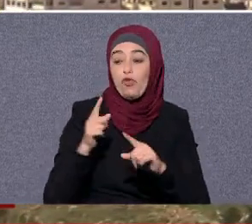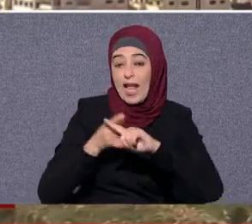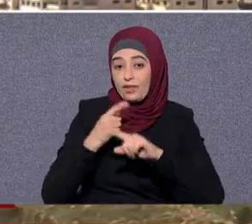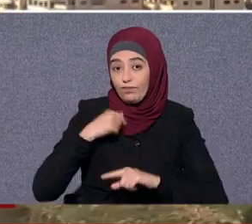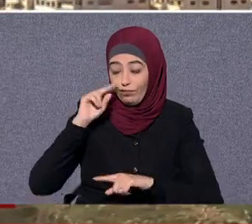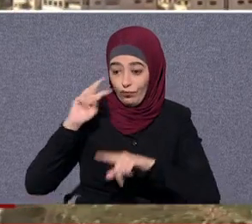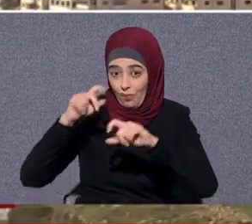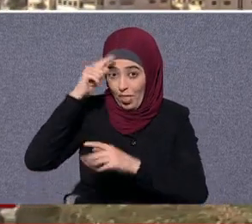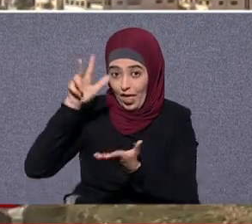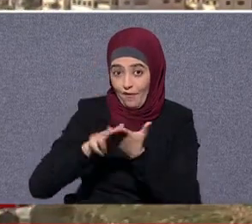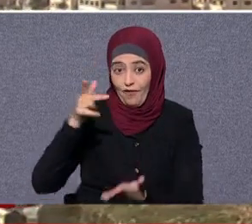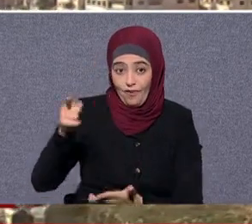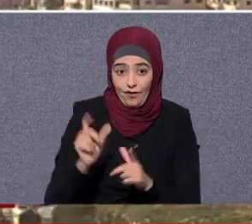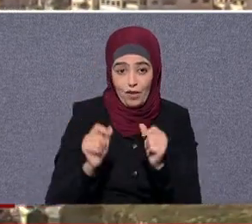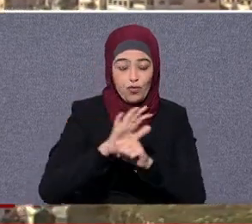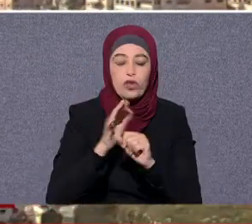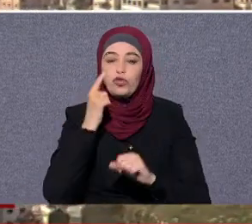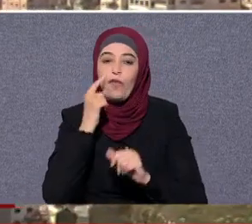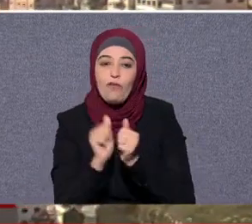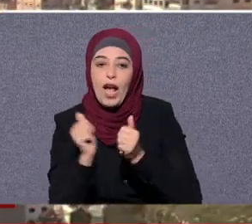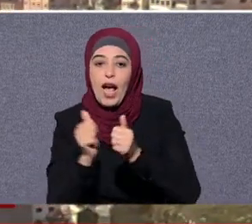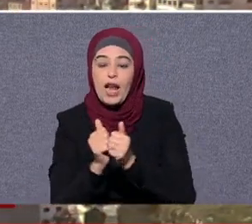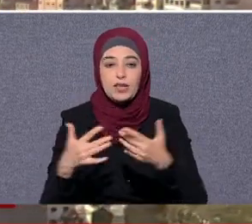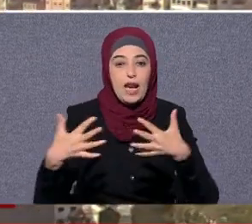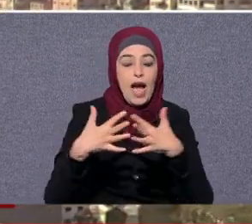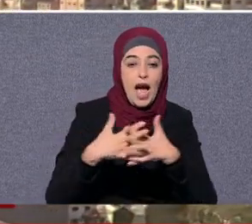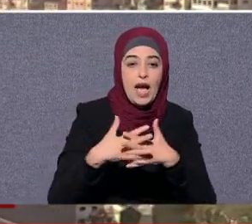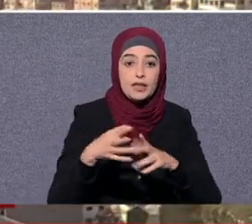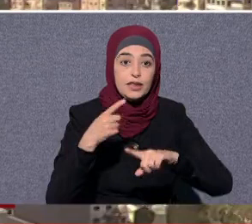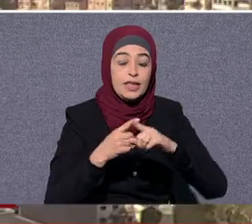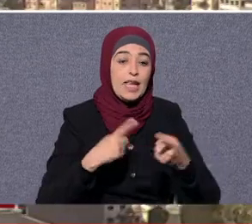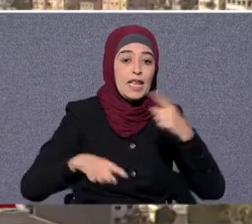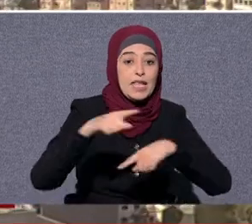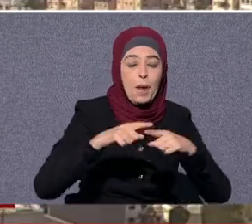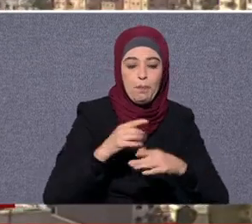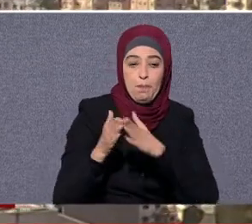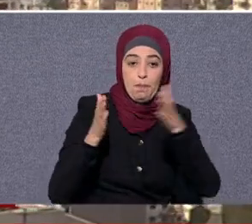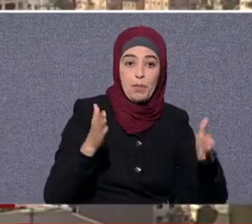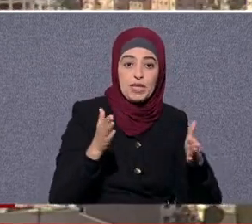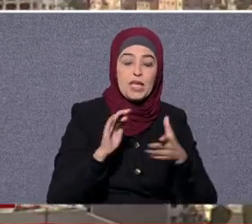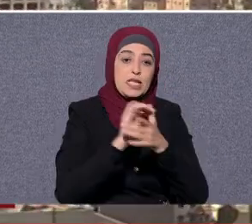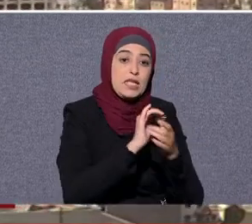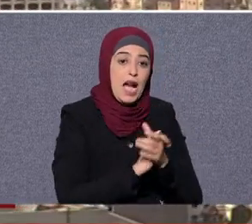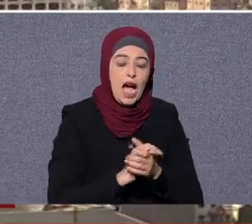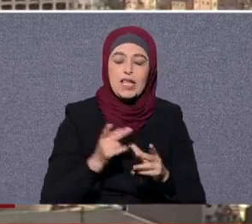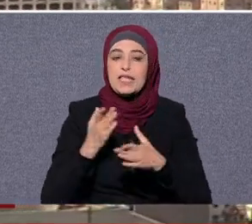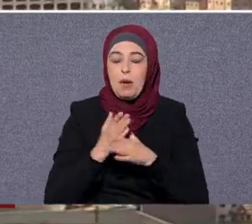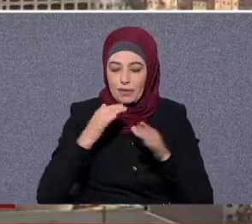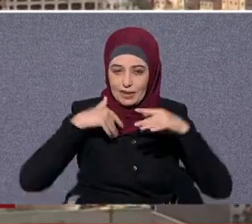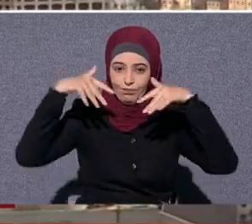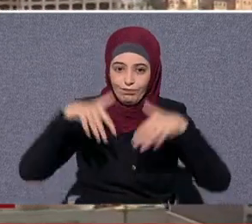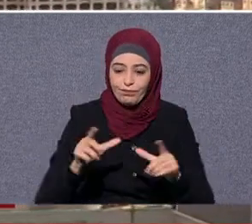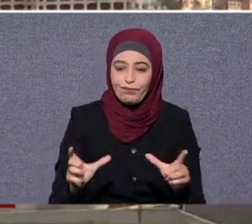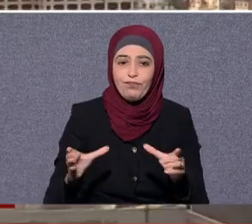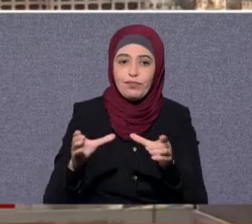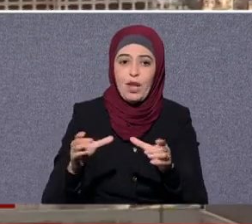الحالات يتم استقصاء الحالة والمخالطين ومخالطين المخالطين حتى يتم السيطرة